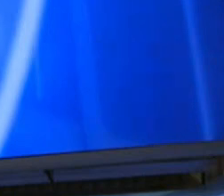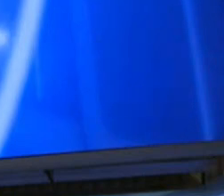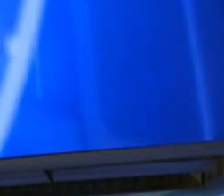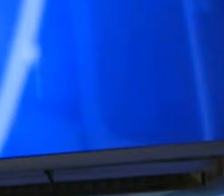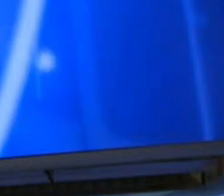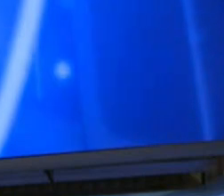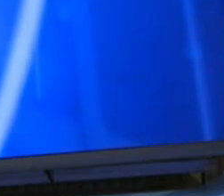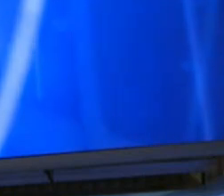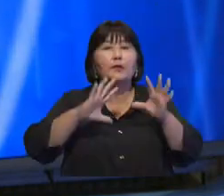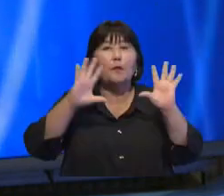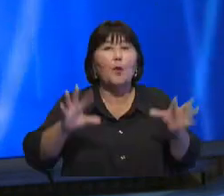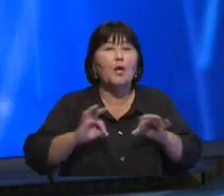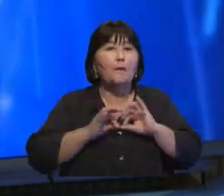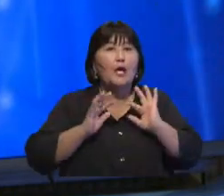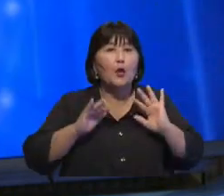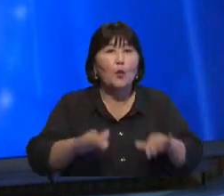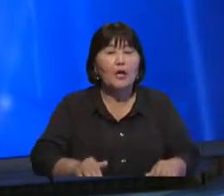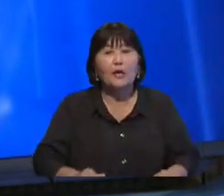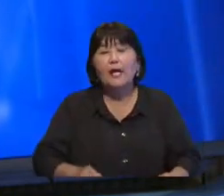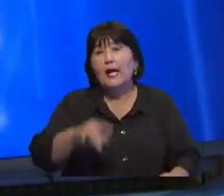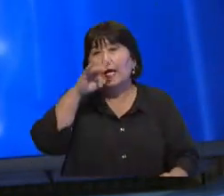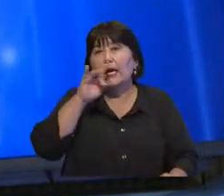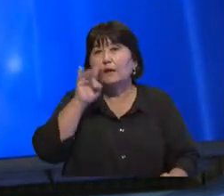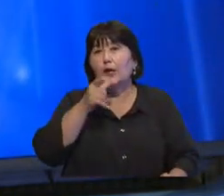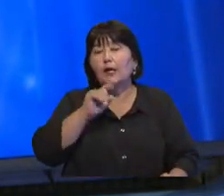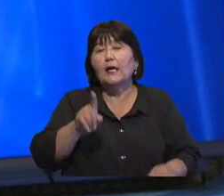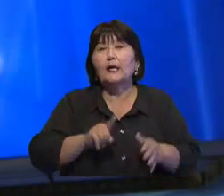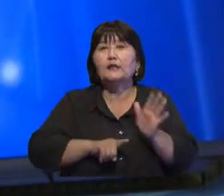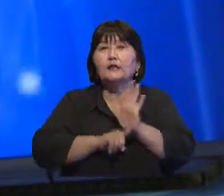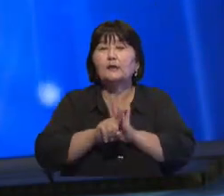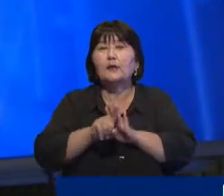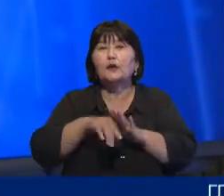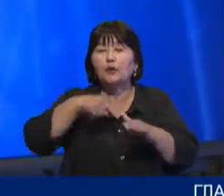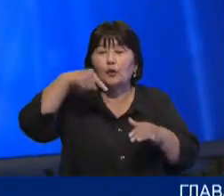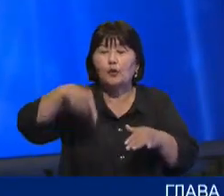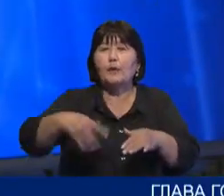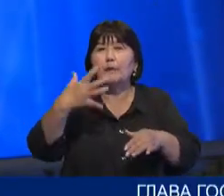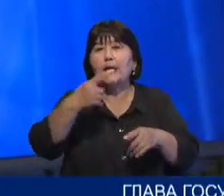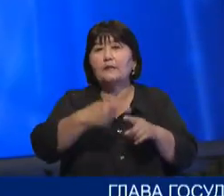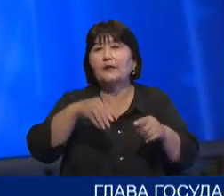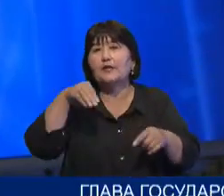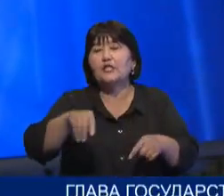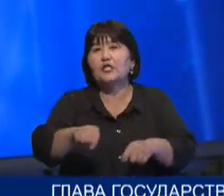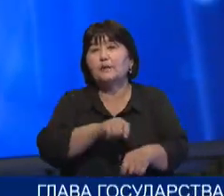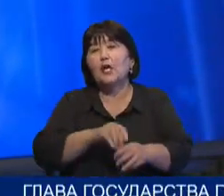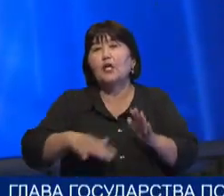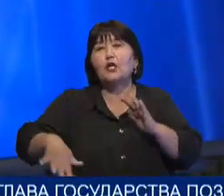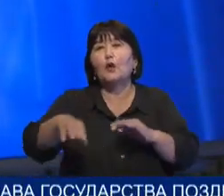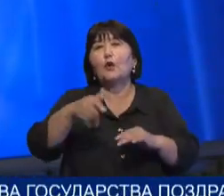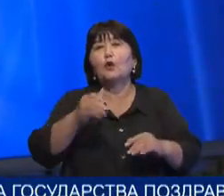Далее об этих и других событиях дня более подробно. «Казмунайгаз» намерен провести глубокое бурение на 5500 метров на